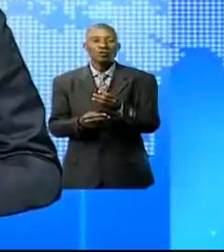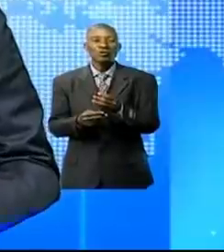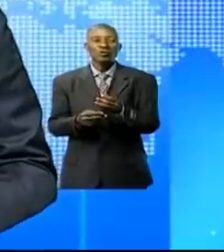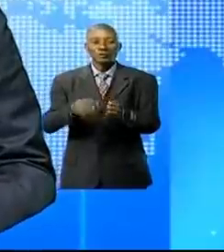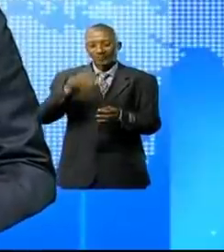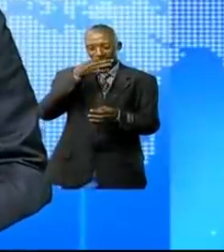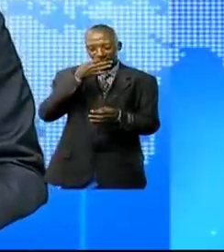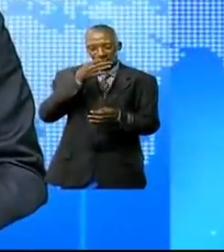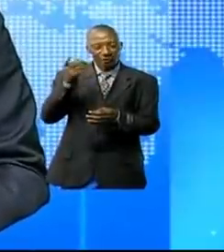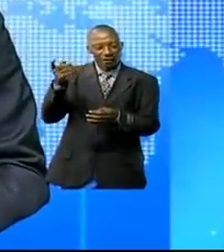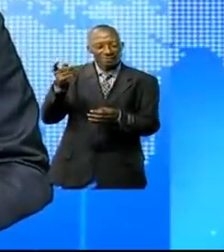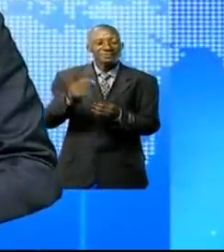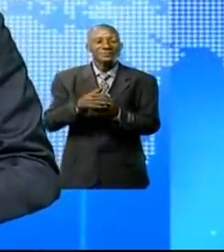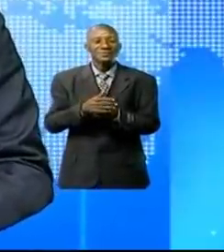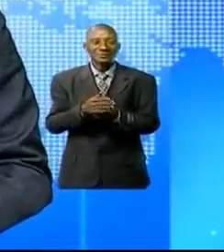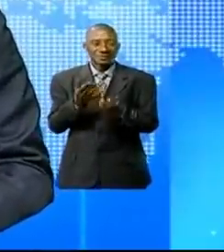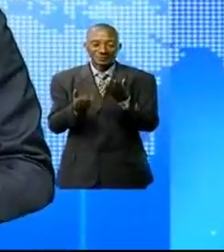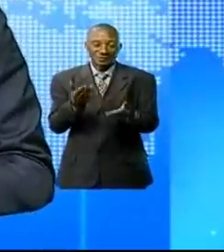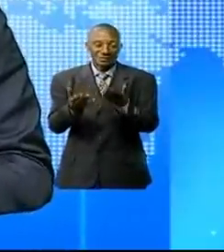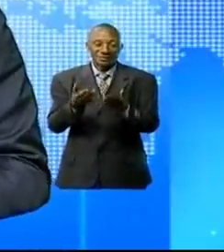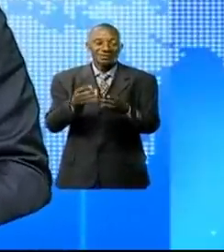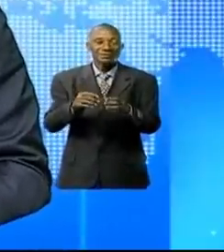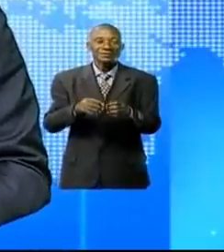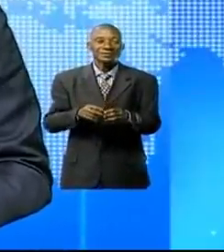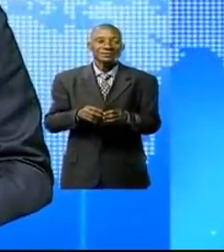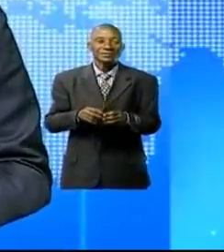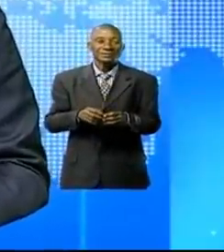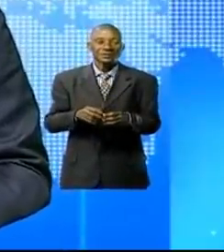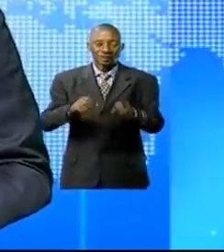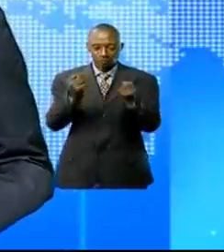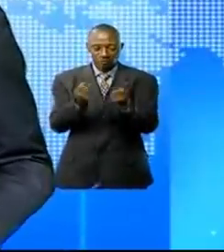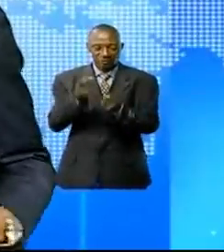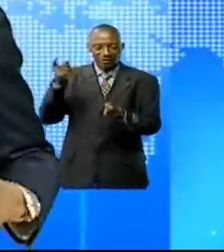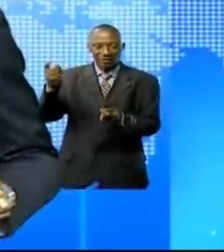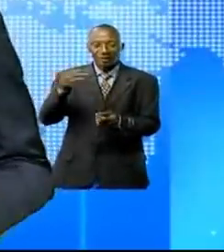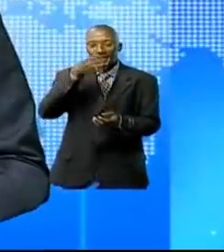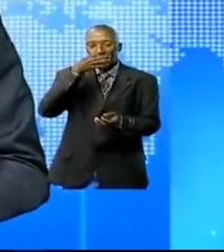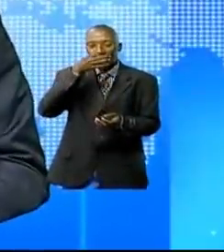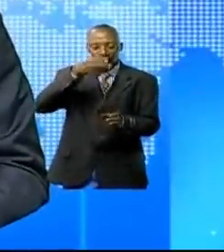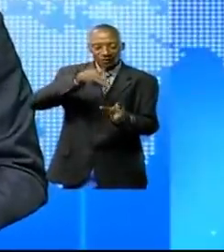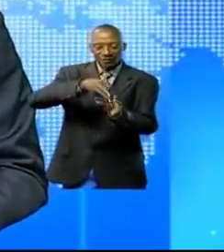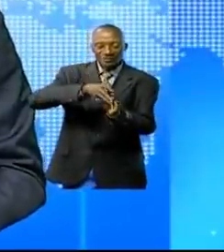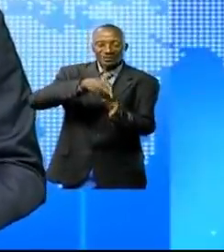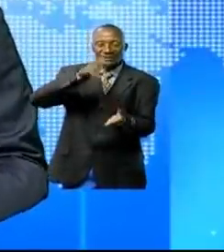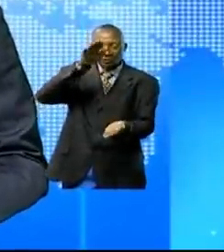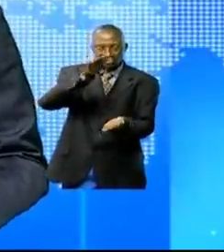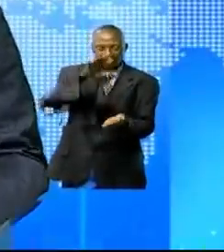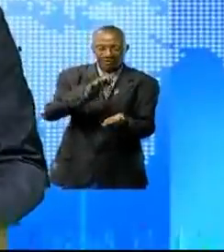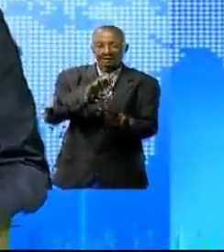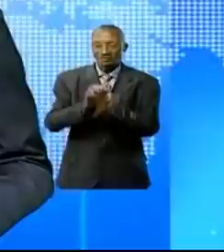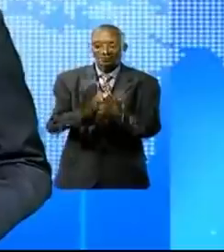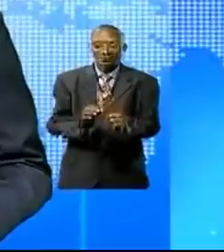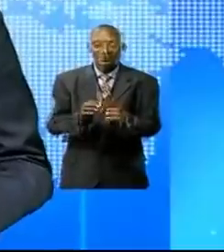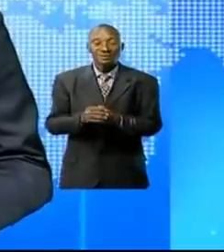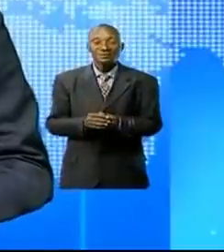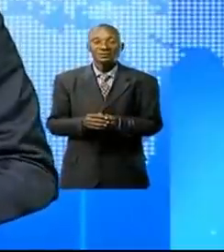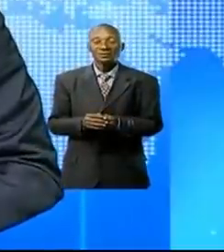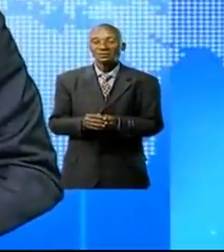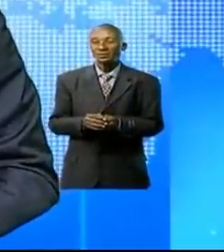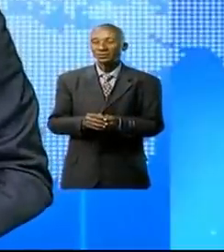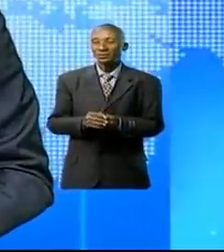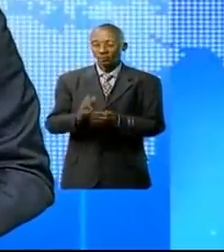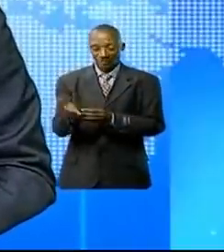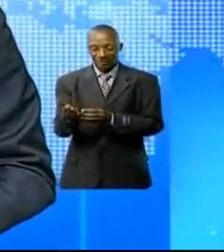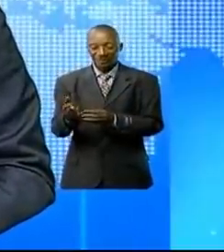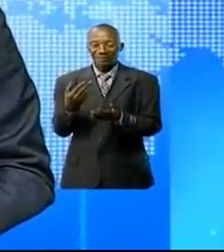que là, les camions citernes sont en train de servir les stations. Mais le problème, c'est que les gens prennent d'assaut les stations parce qu'ils ont une certaine peur car il y a une certaine